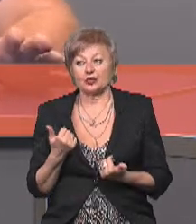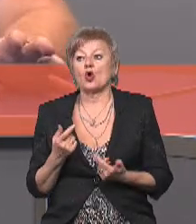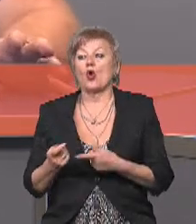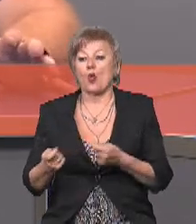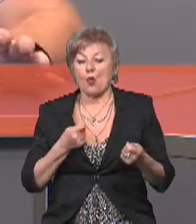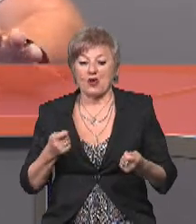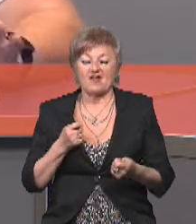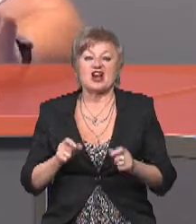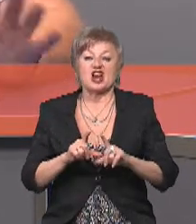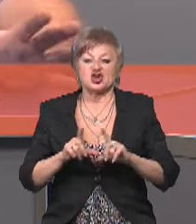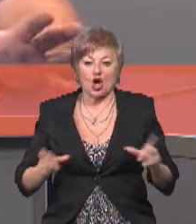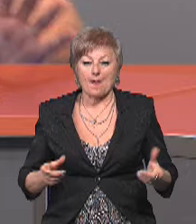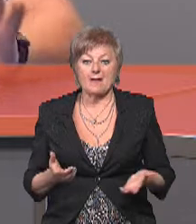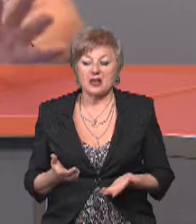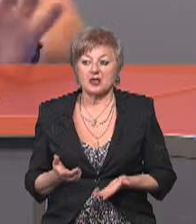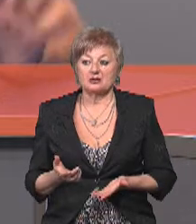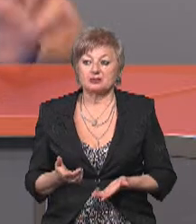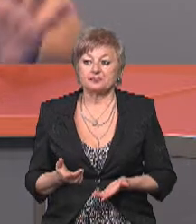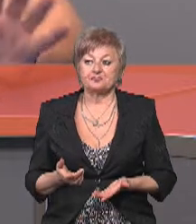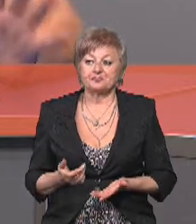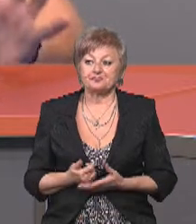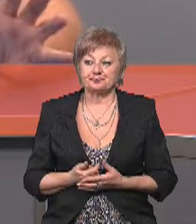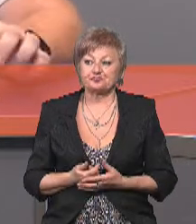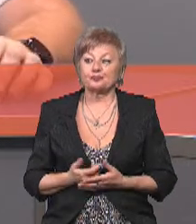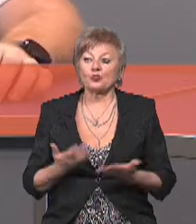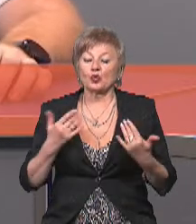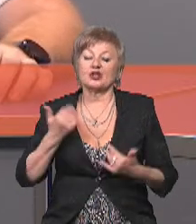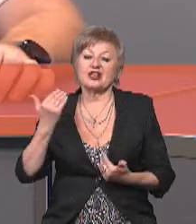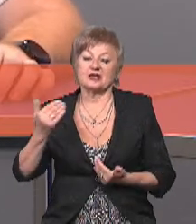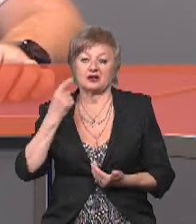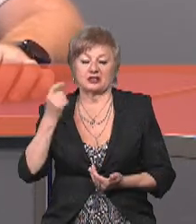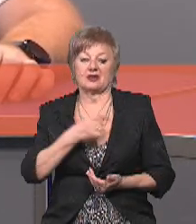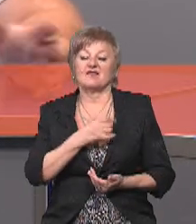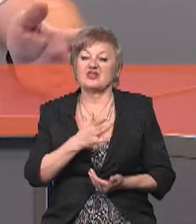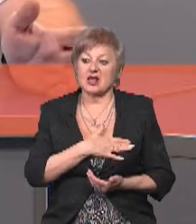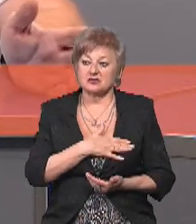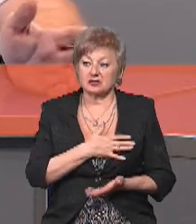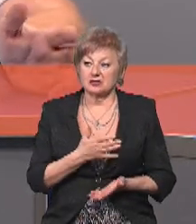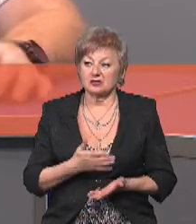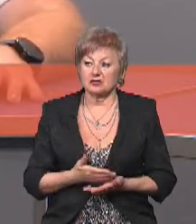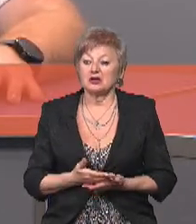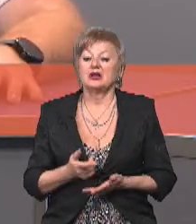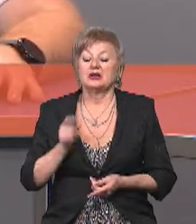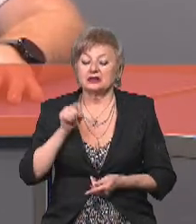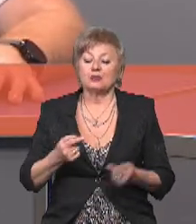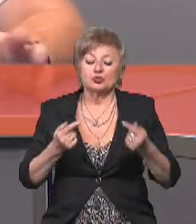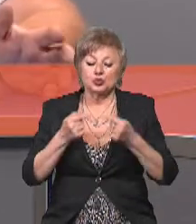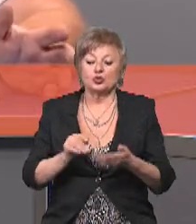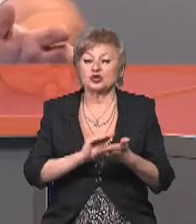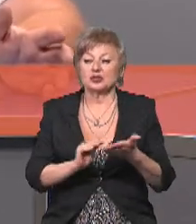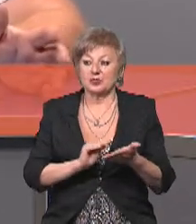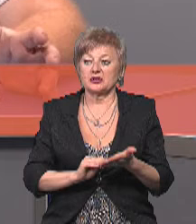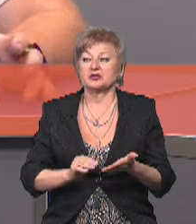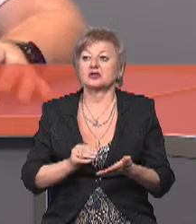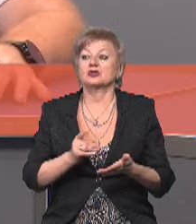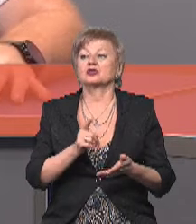управляюча компанія. Тобто, це вже їхня власність. В Конституції України в нас чітко прописано, що власність